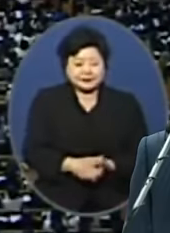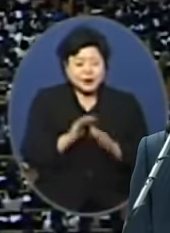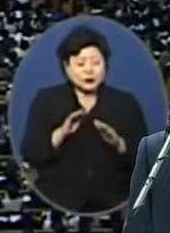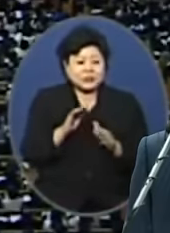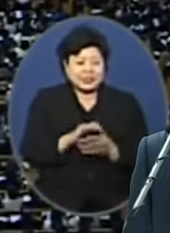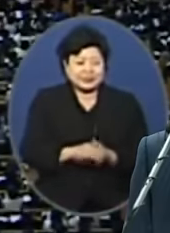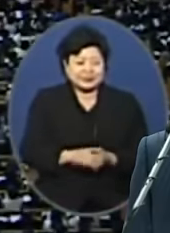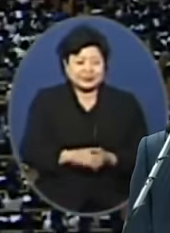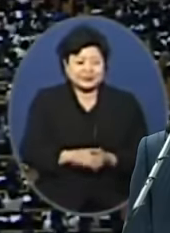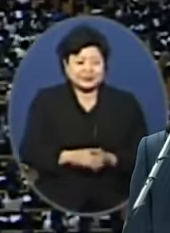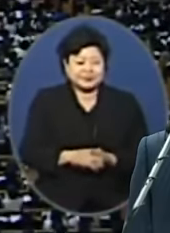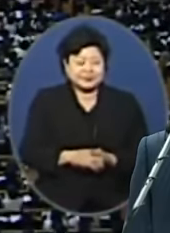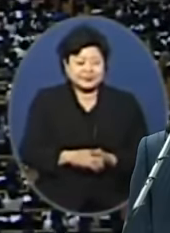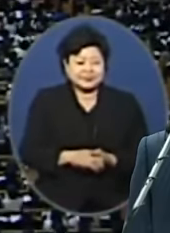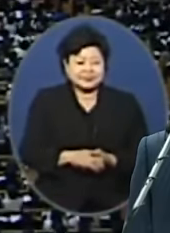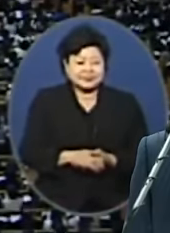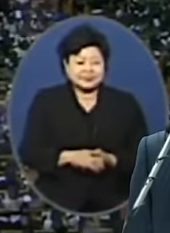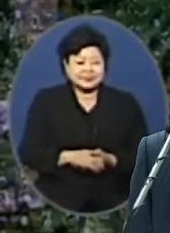오늘날